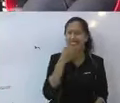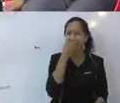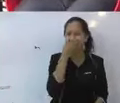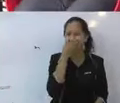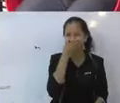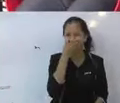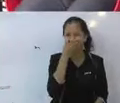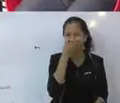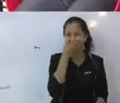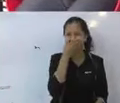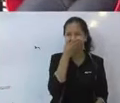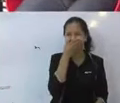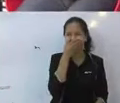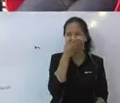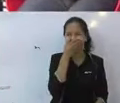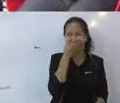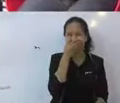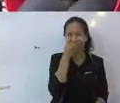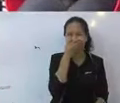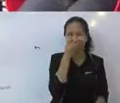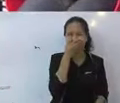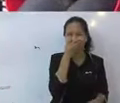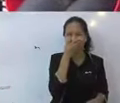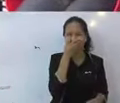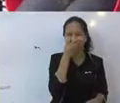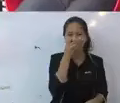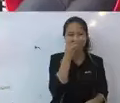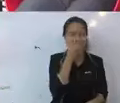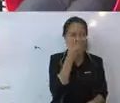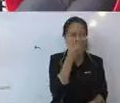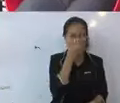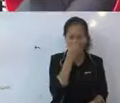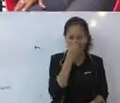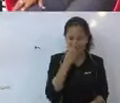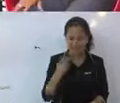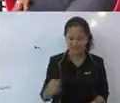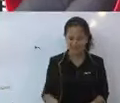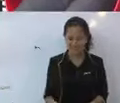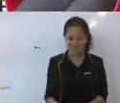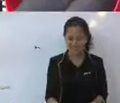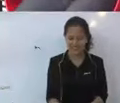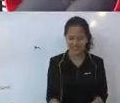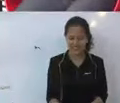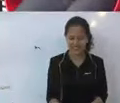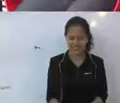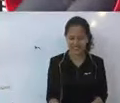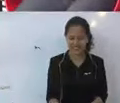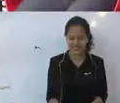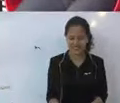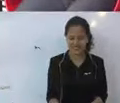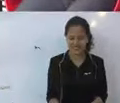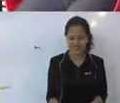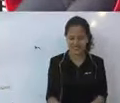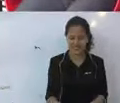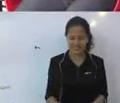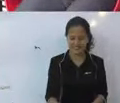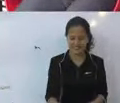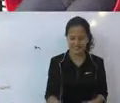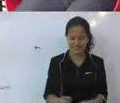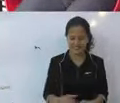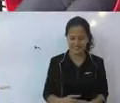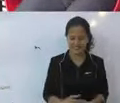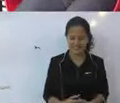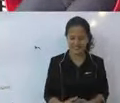bagay. Akalain niyo. Kaya, di ba, self-check tayo. Totoo naman po yun. Sinasabi ni, ano, ni Ma'am Ses kanina na, o siguro